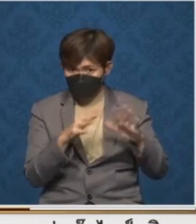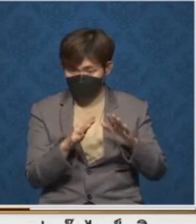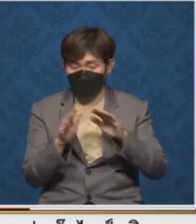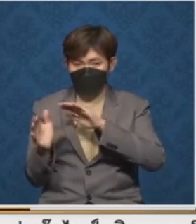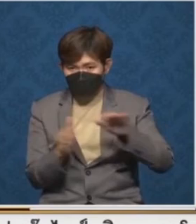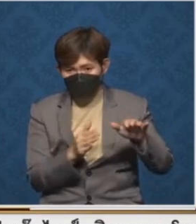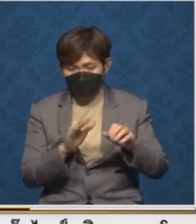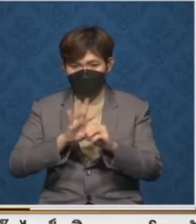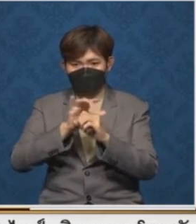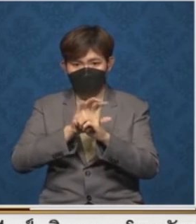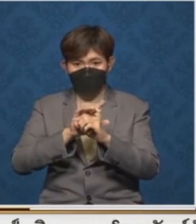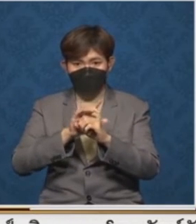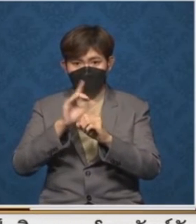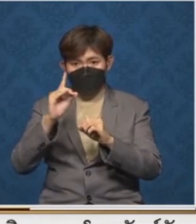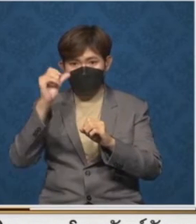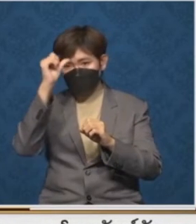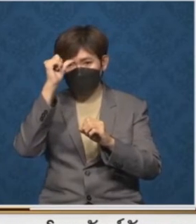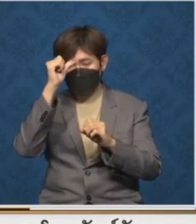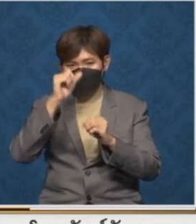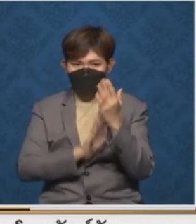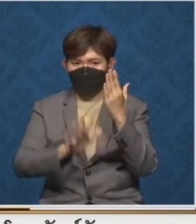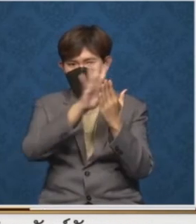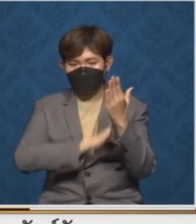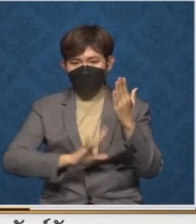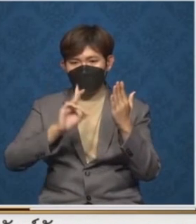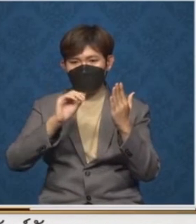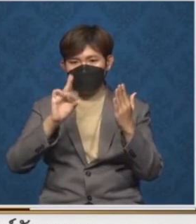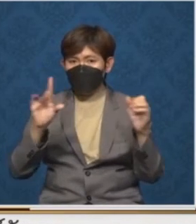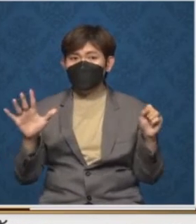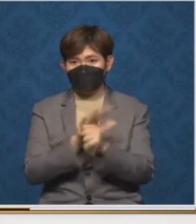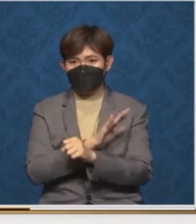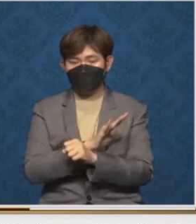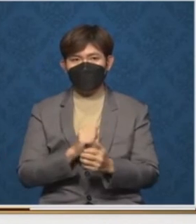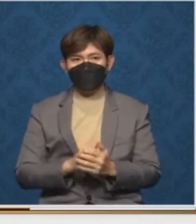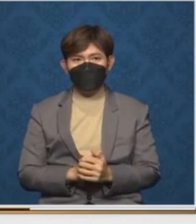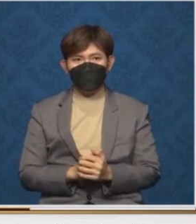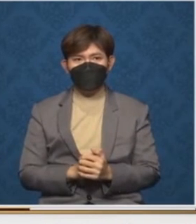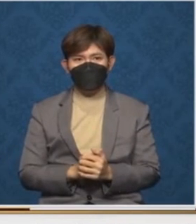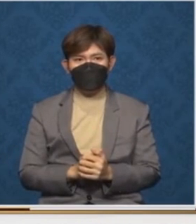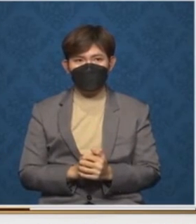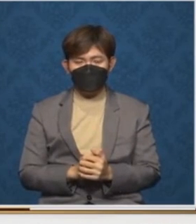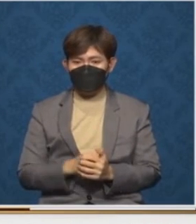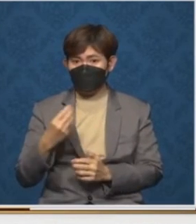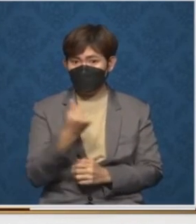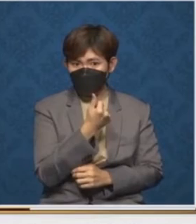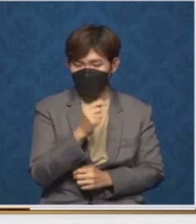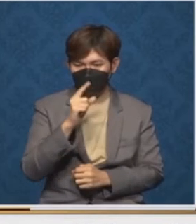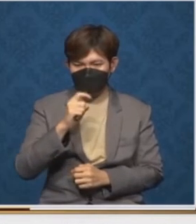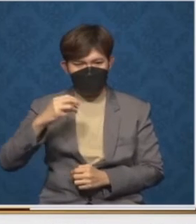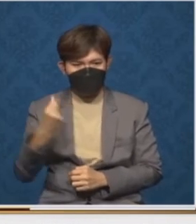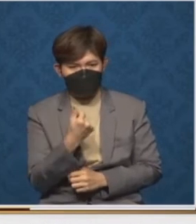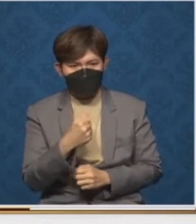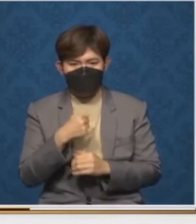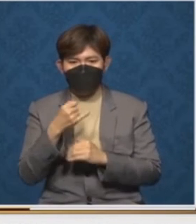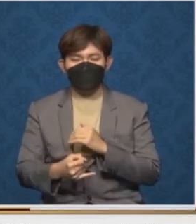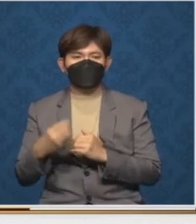ใช้พอร์กอรศกเฉินท่ใช้มาตลอดต่ realized would beไปดแผนต่อไปครับแล้วท่